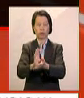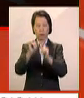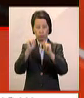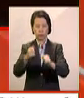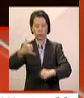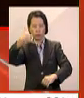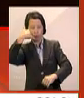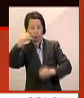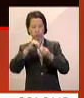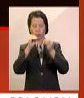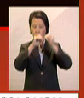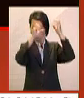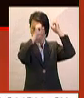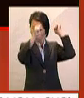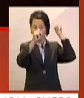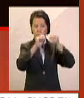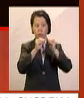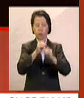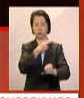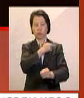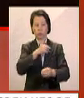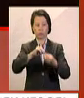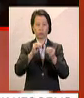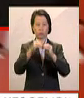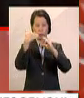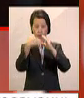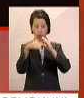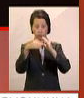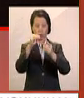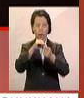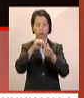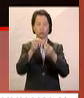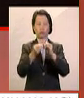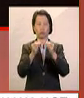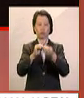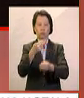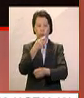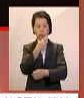boleh menghubungi Kedutaan Besar Malaysia di Jakarta menerusi email dan talian tertera.